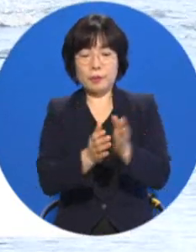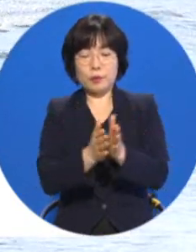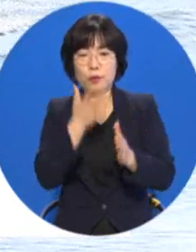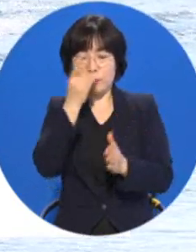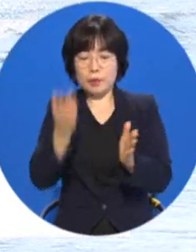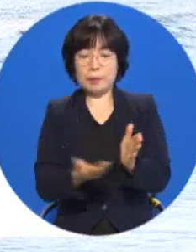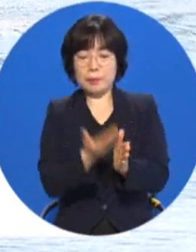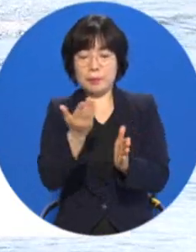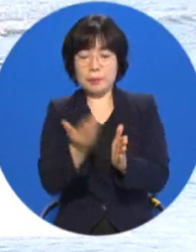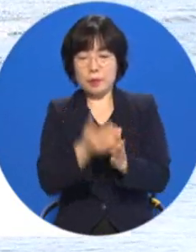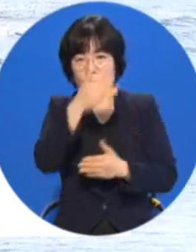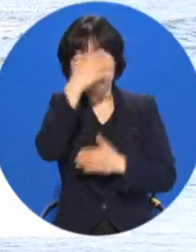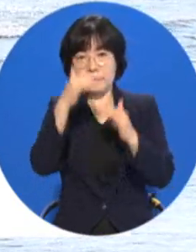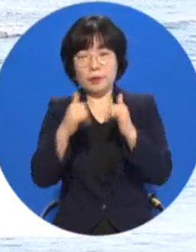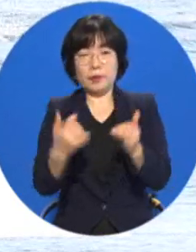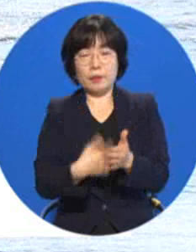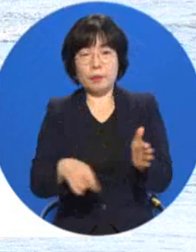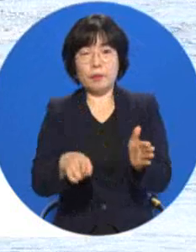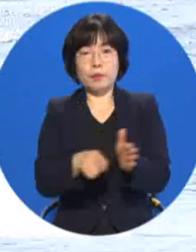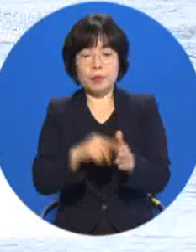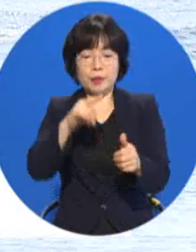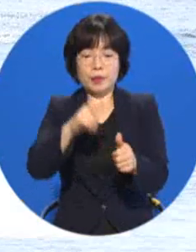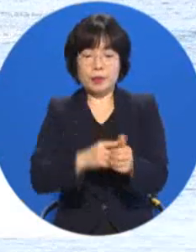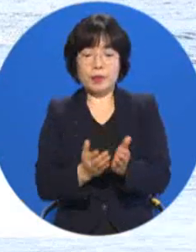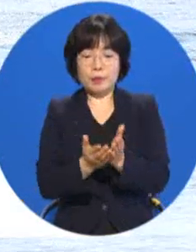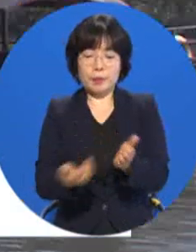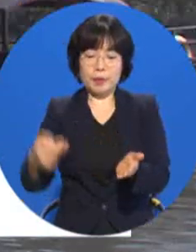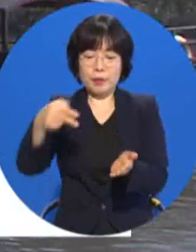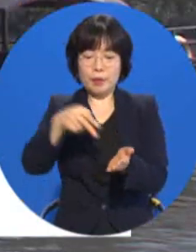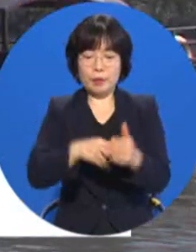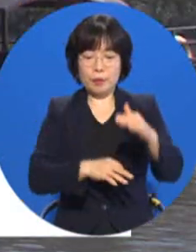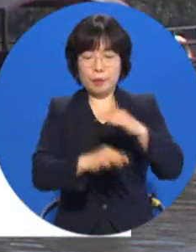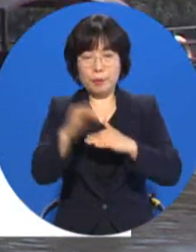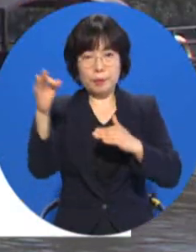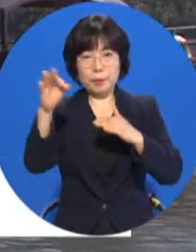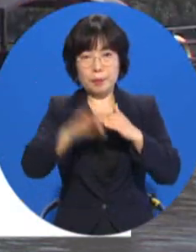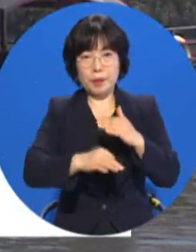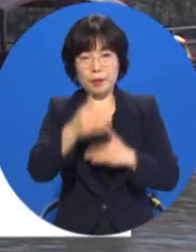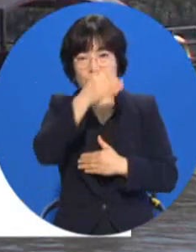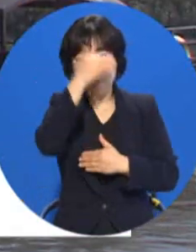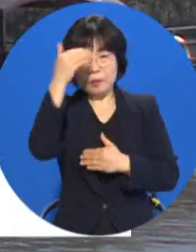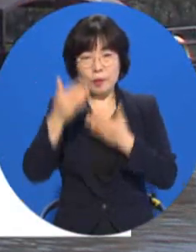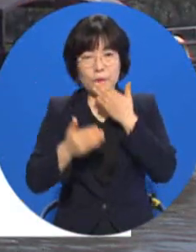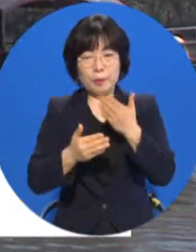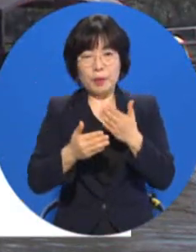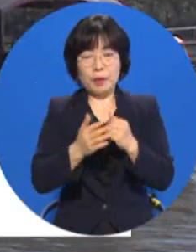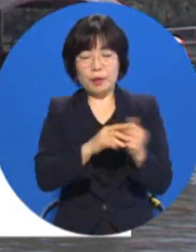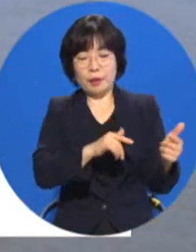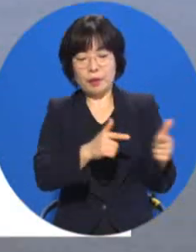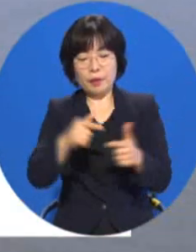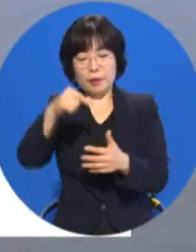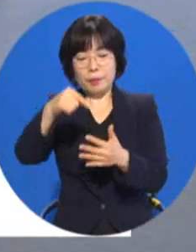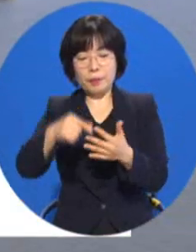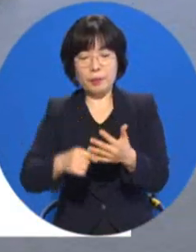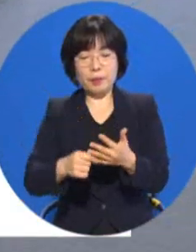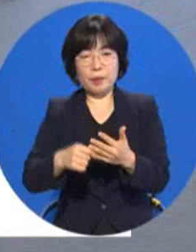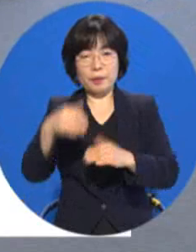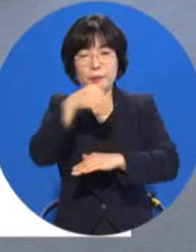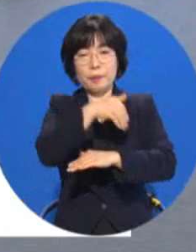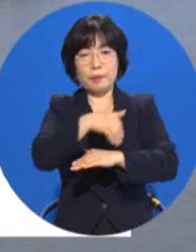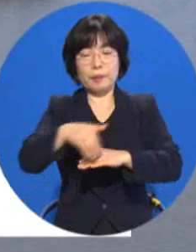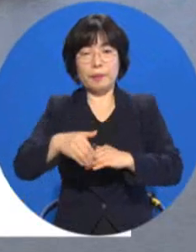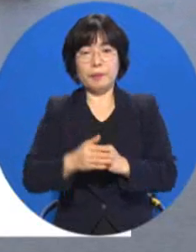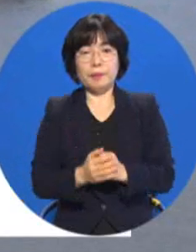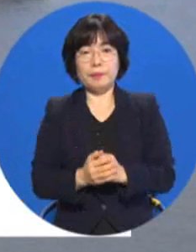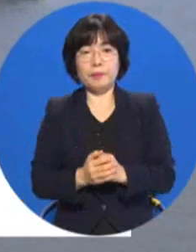순천만 습지를 찾는 관광객들에게 순천만의 아침과 저녁 석양을 직접 보고 느낄 수 있는 선상투어를